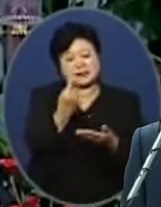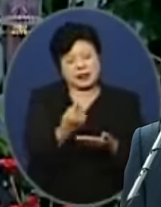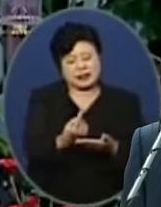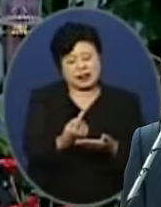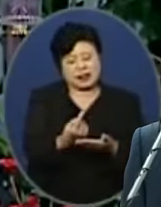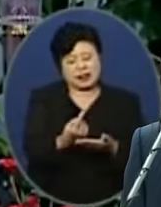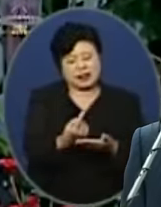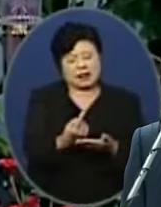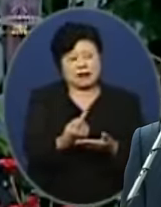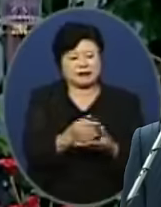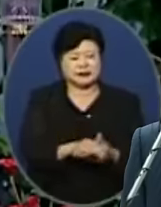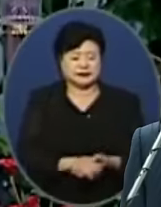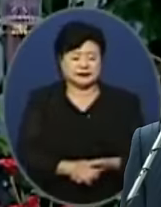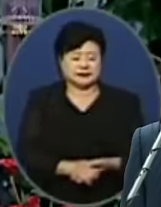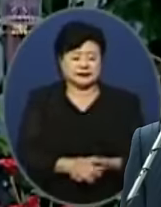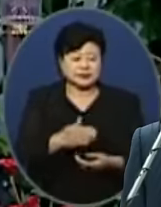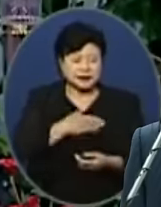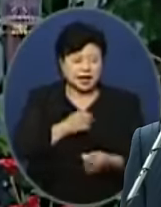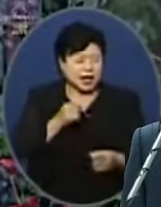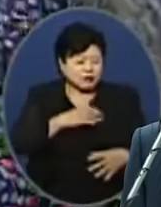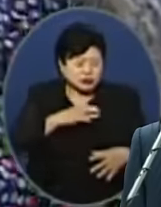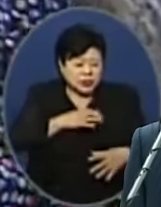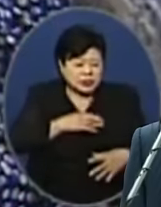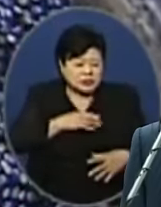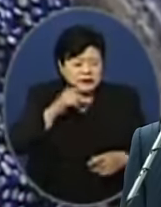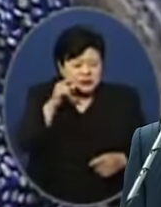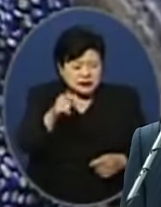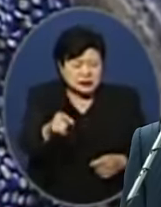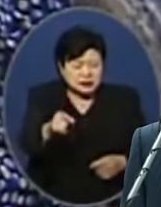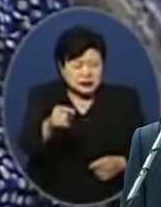내게 임하고 내가 무서워하는 그것이